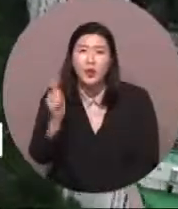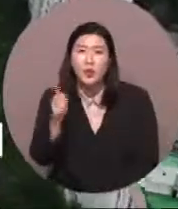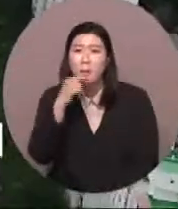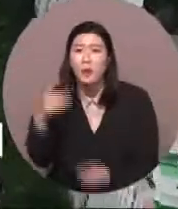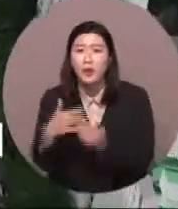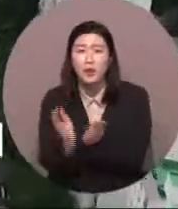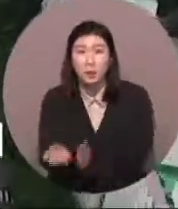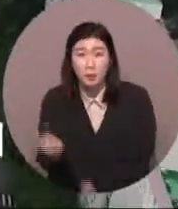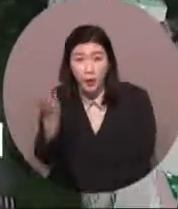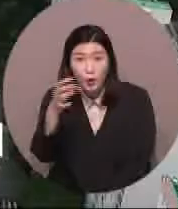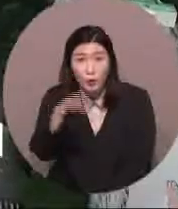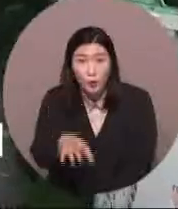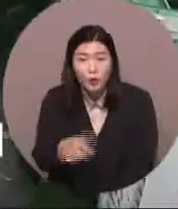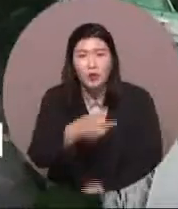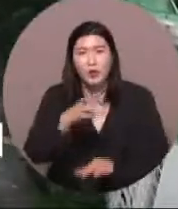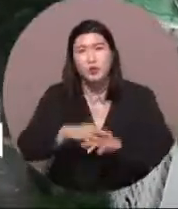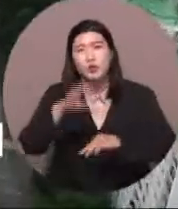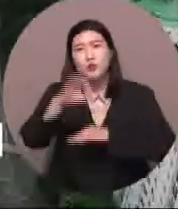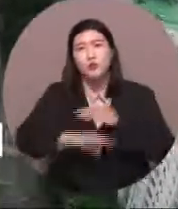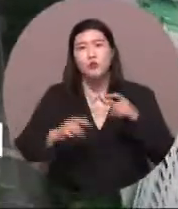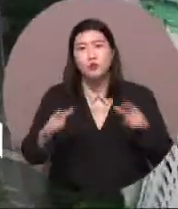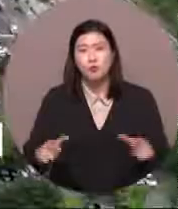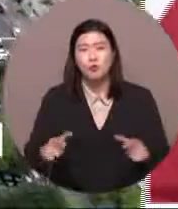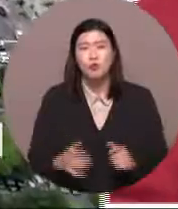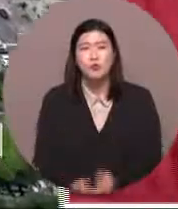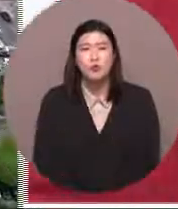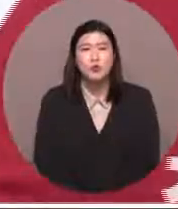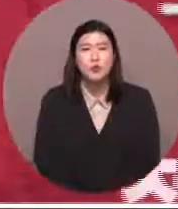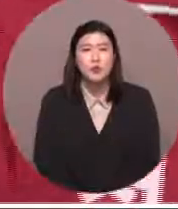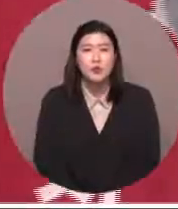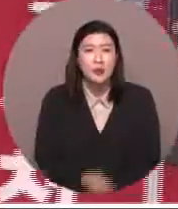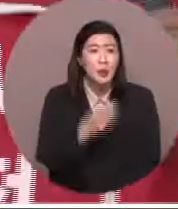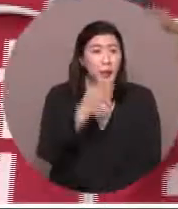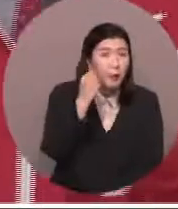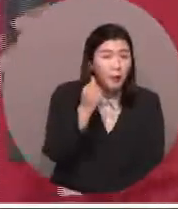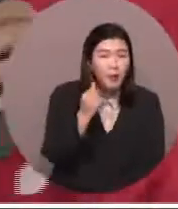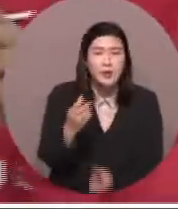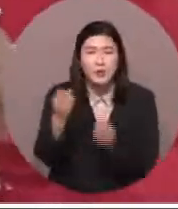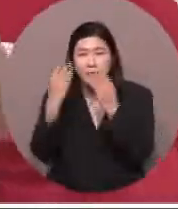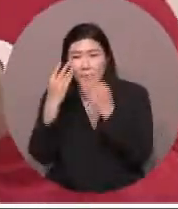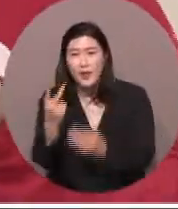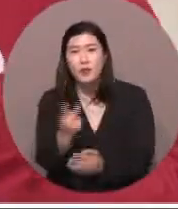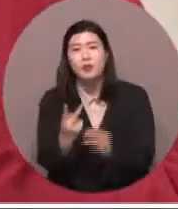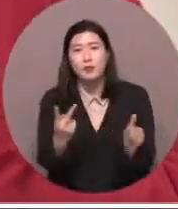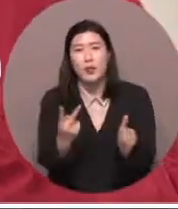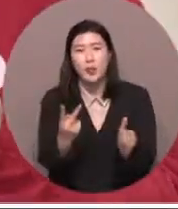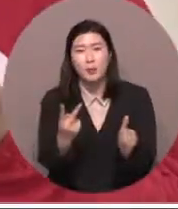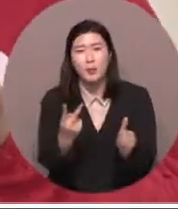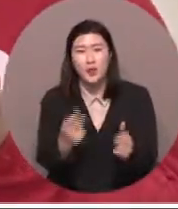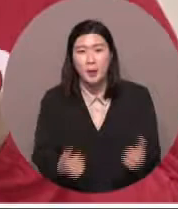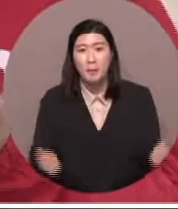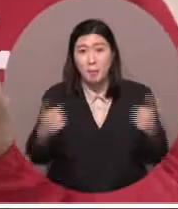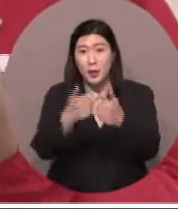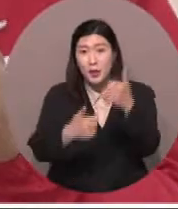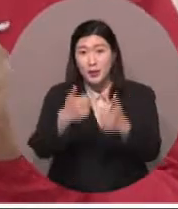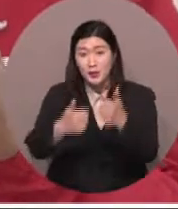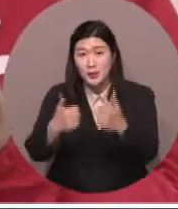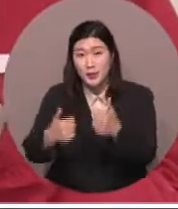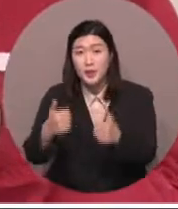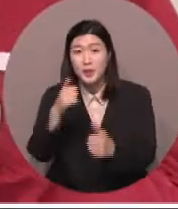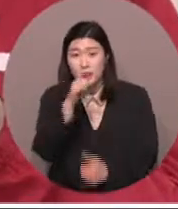인구 47만의 대전 수구도시. 각각 관록과 폐기를 앞세운 띠동갑 행정가들이 맞붙은 가운데